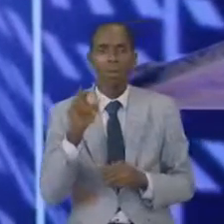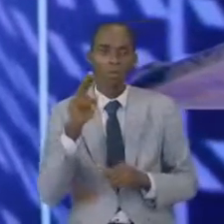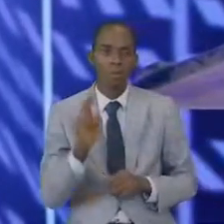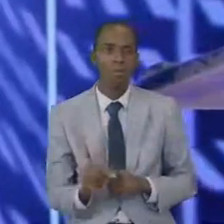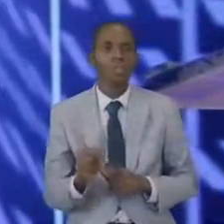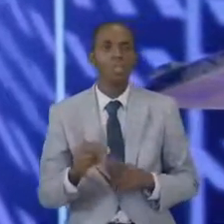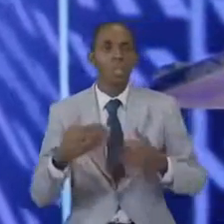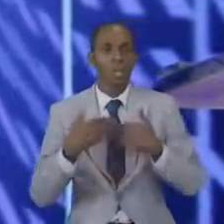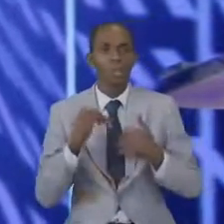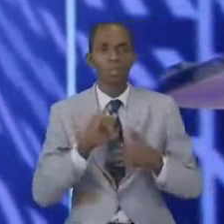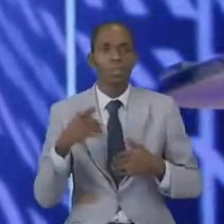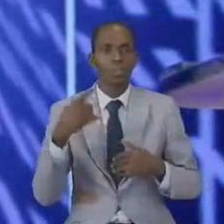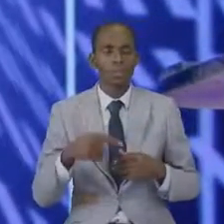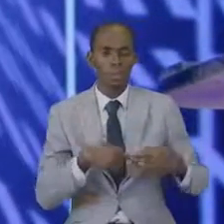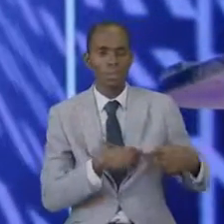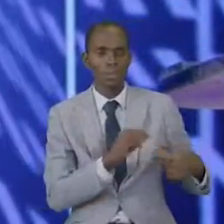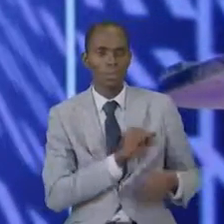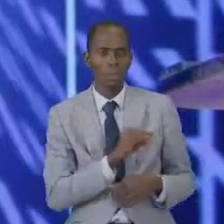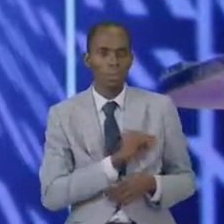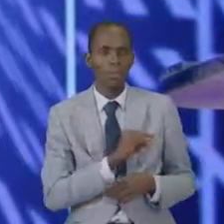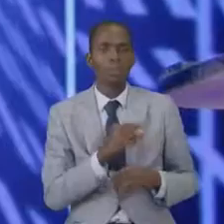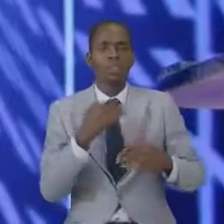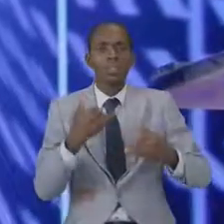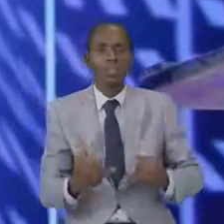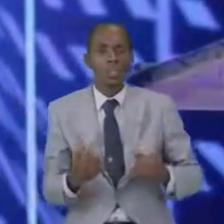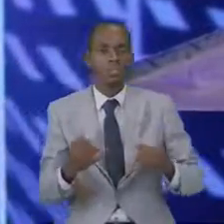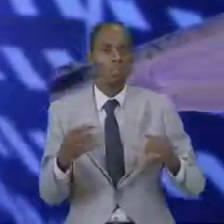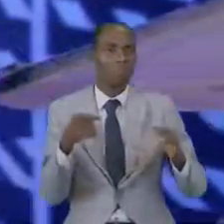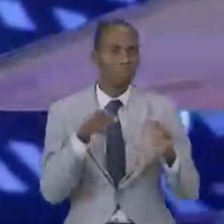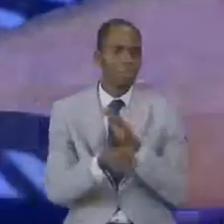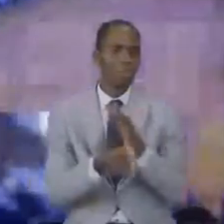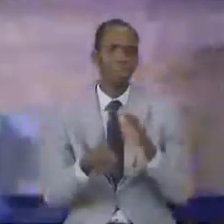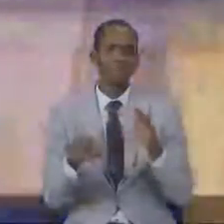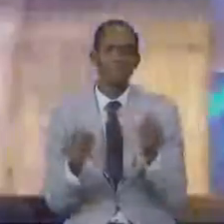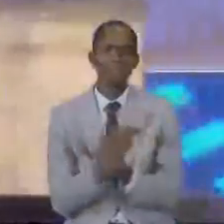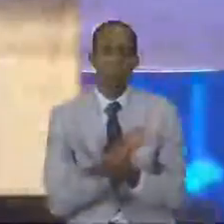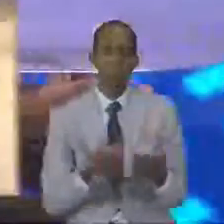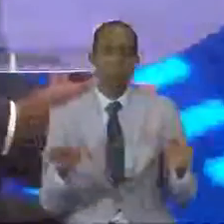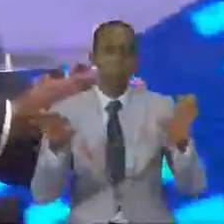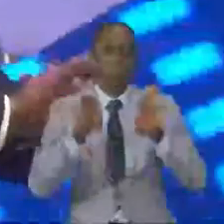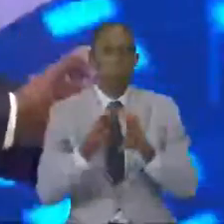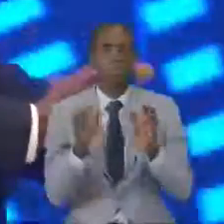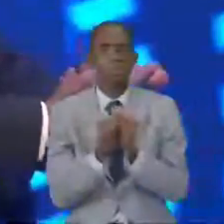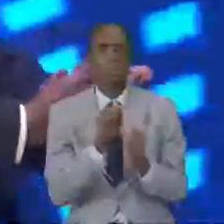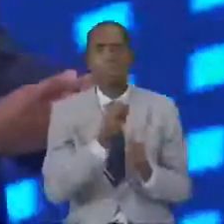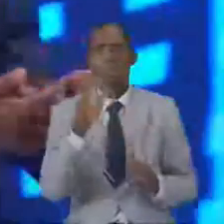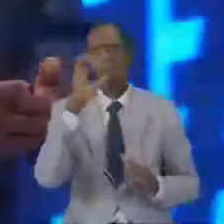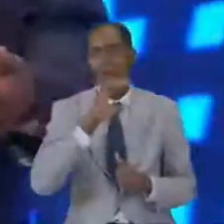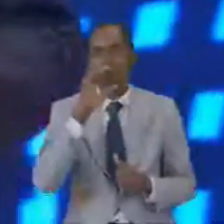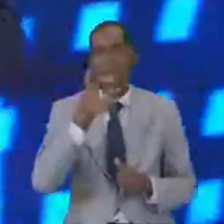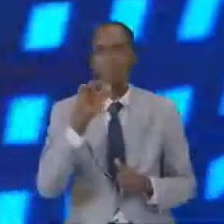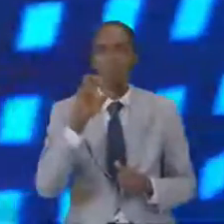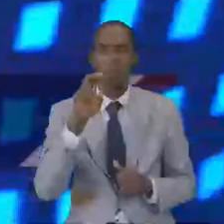portant la marque de la flétrissure dans leur propre conscience ces gens là maintenant peut maintenant